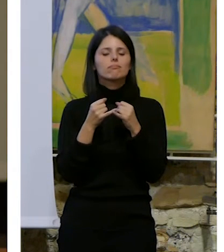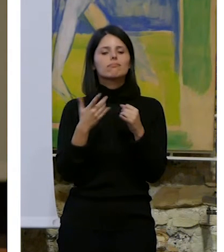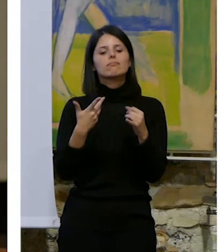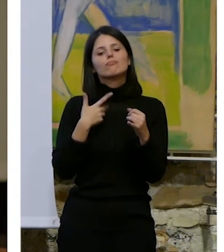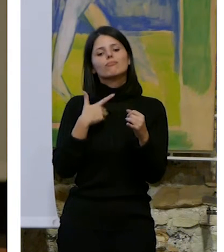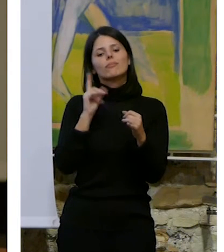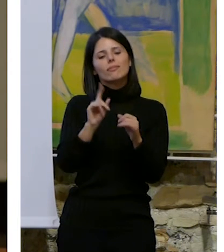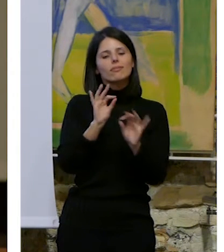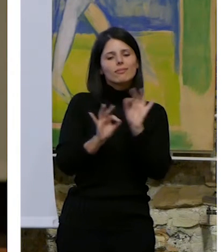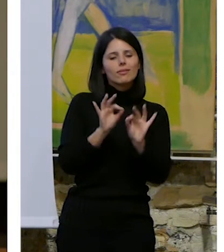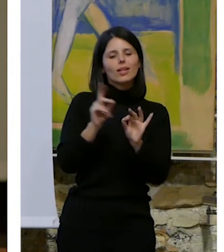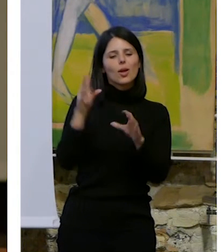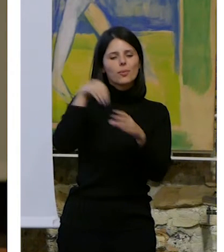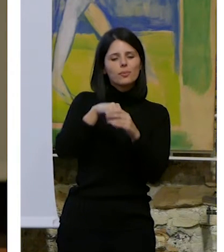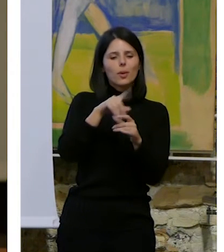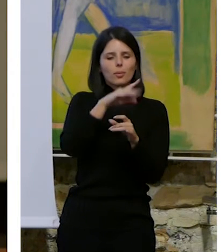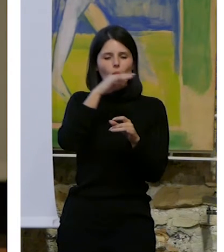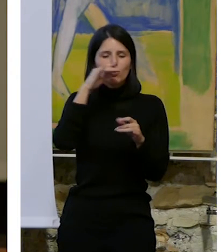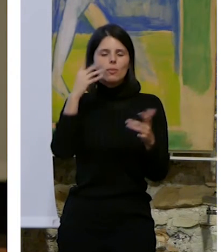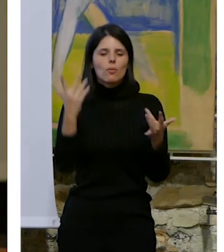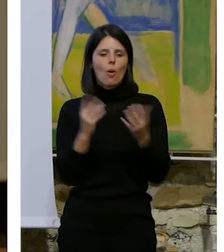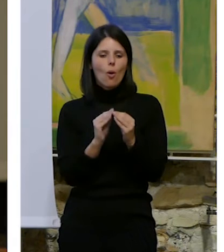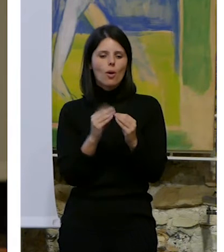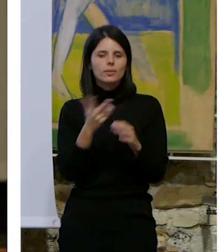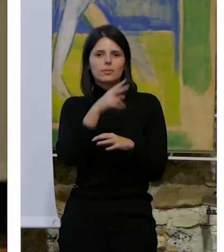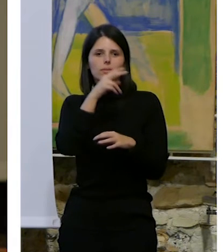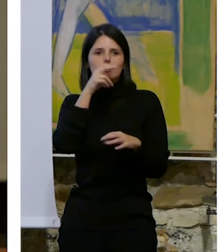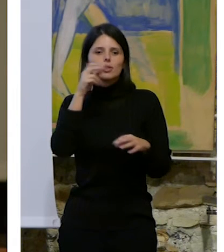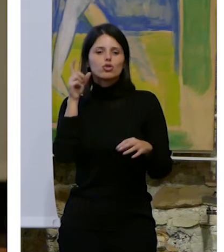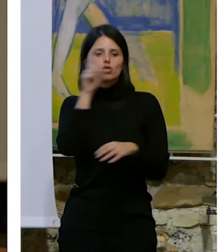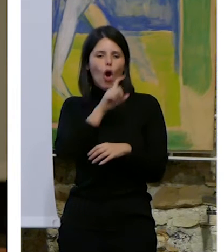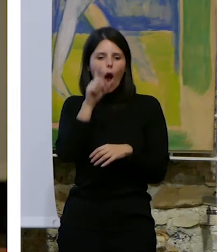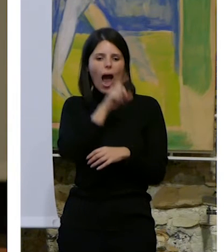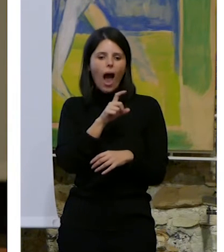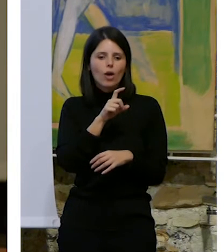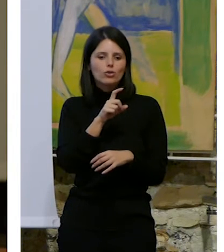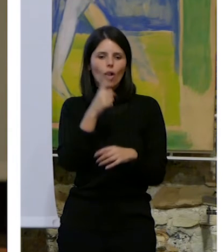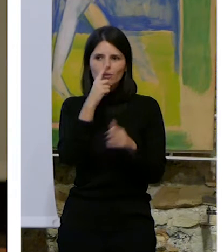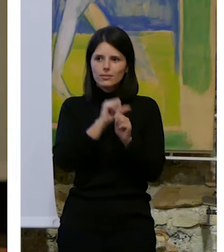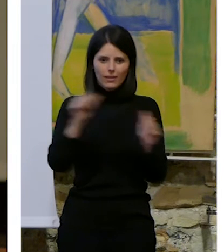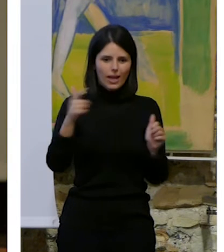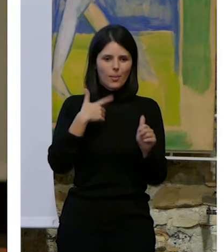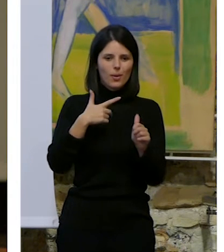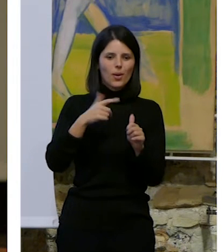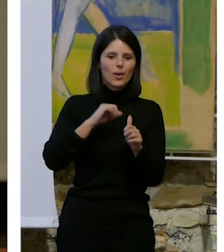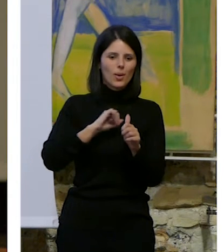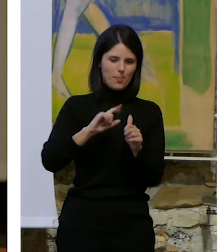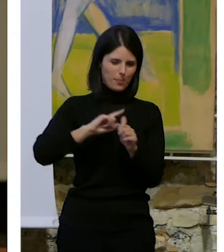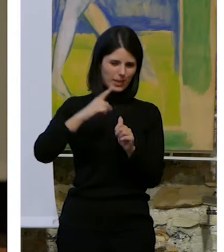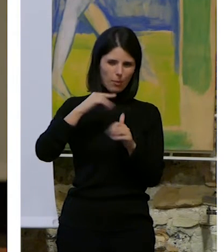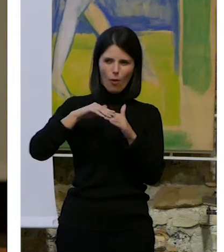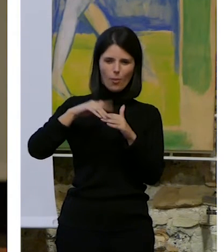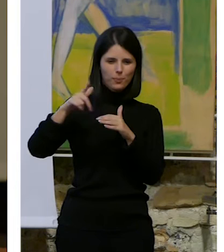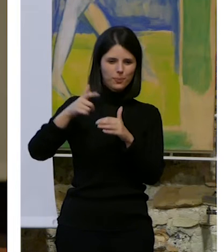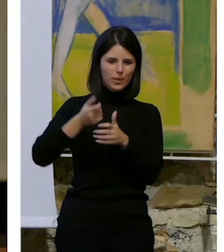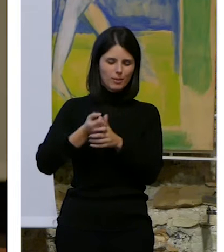ero alibito, io distingo il profumo di cioccolata da quello del tubo di scappamento più o meno, ma oltre non arrivo, loro hanno